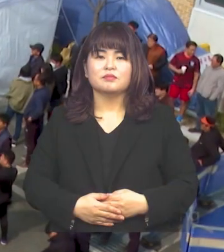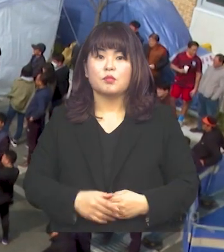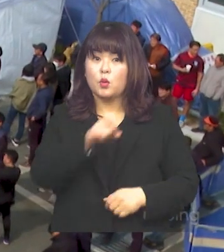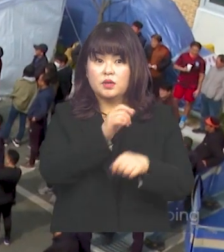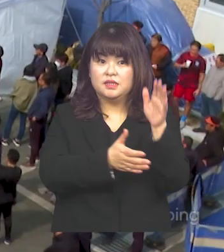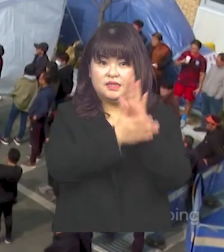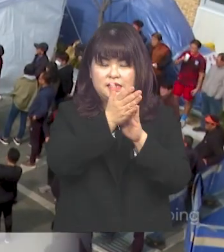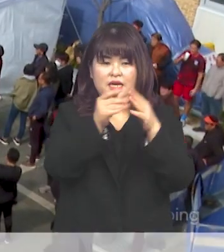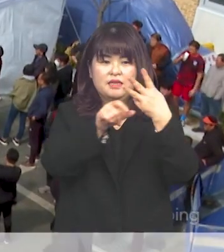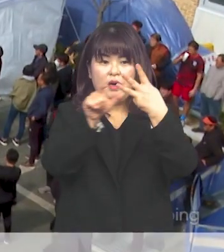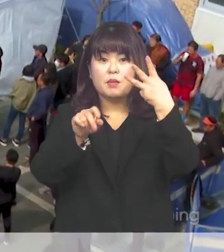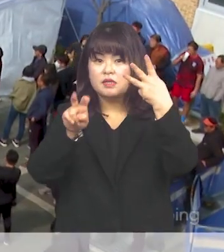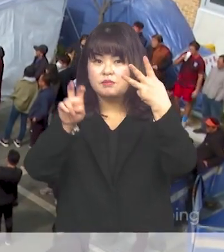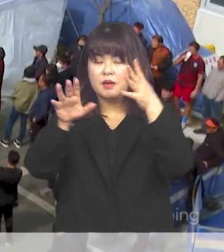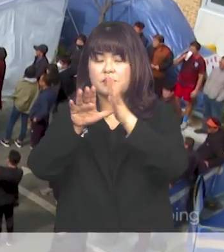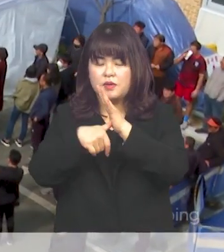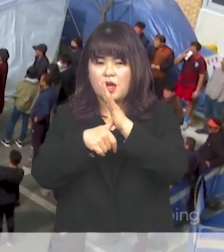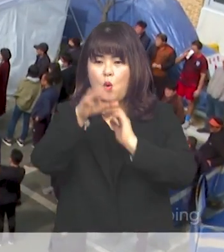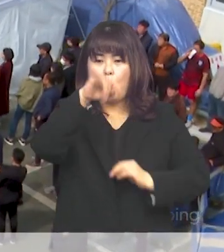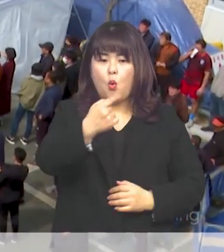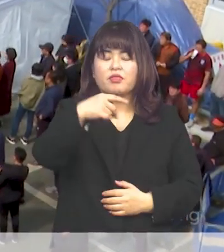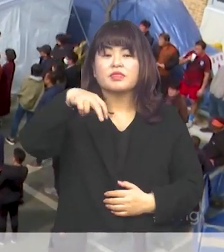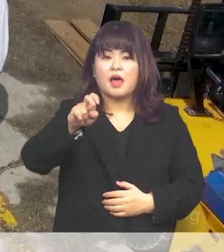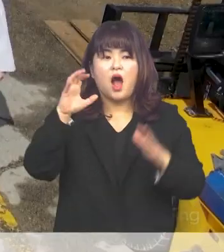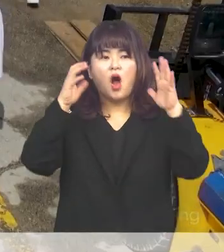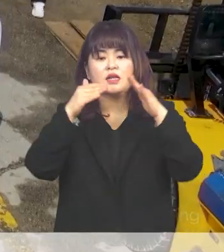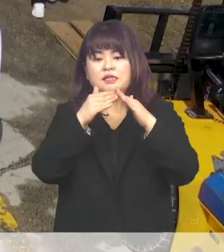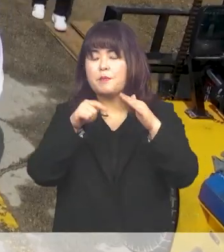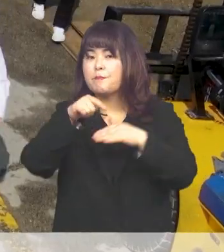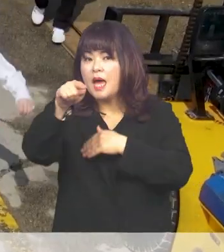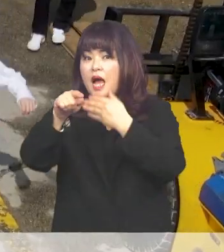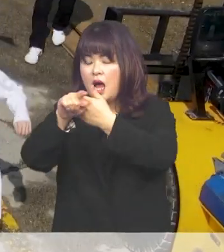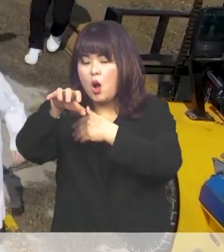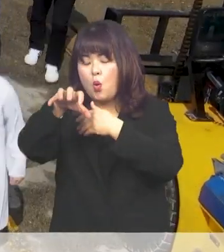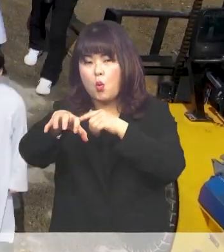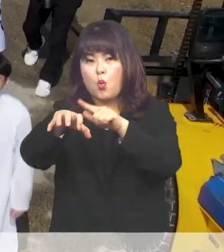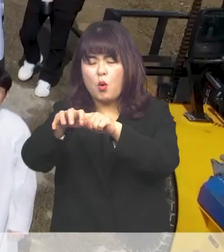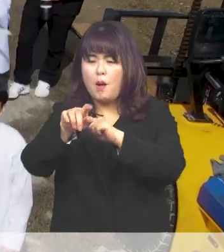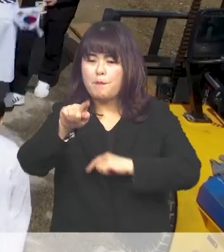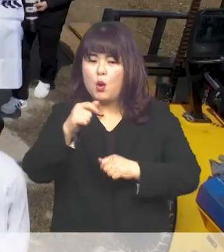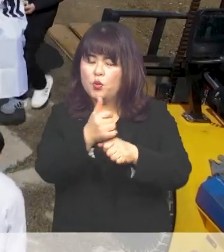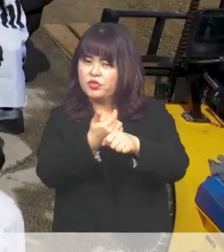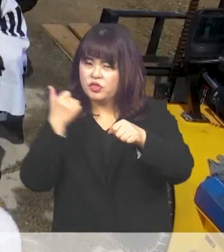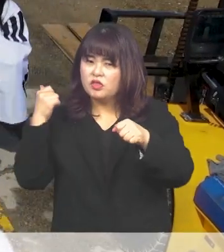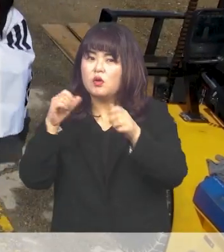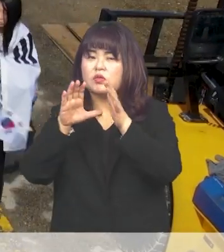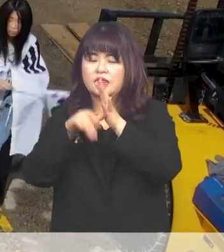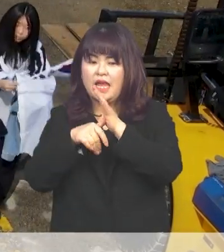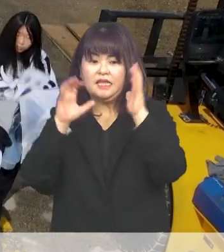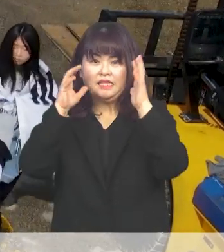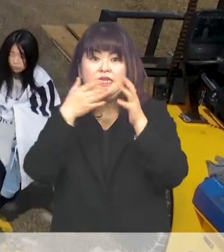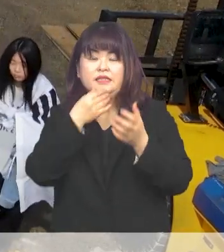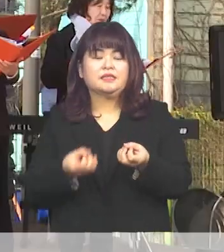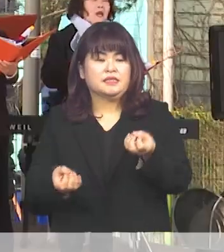용인특예시는 23일 구원사모린이집 야외무대에서 105년 전 일어났던 용인 3.21 만세운동을 기념하는 행사를